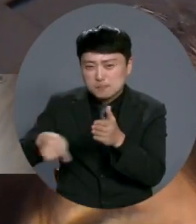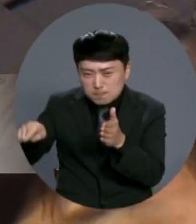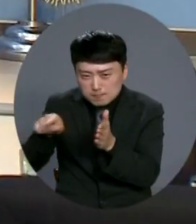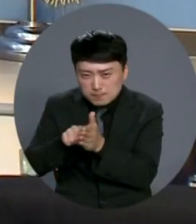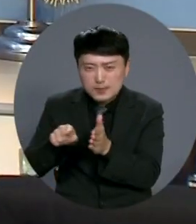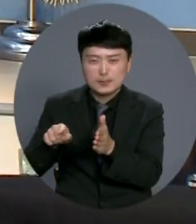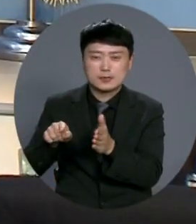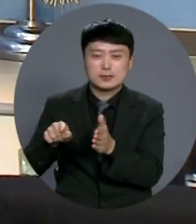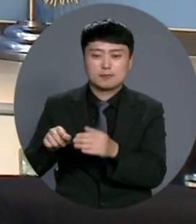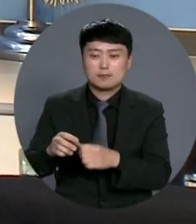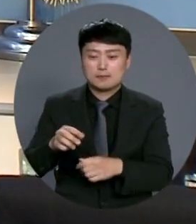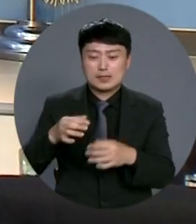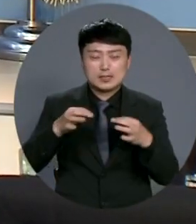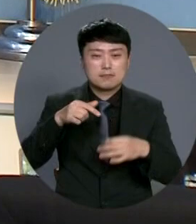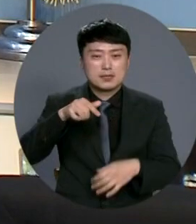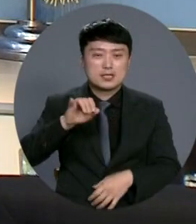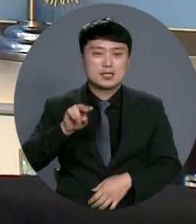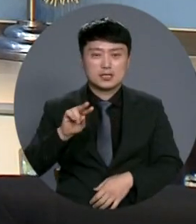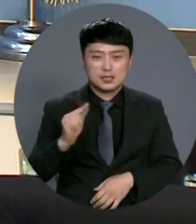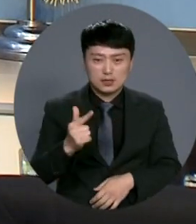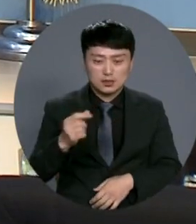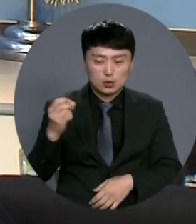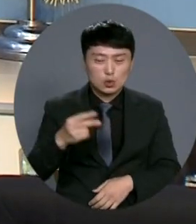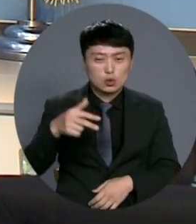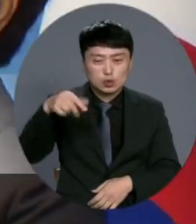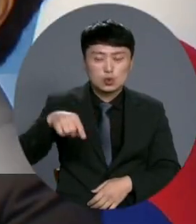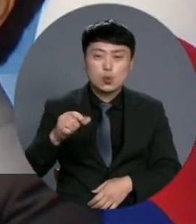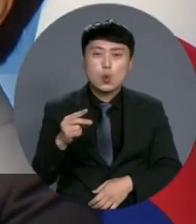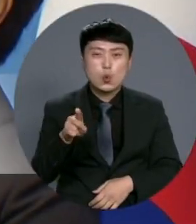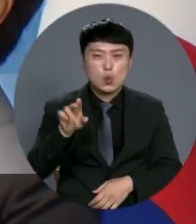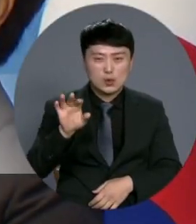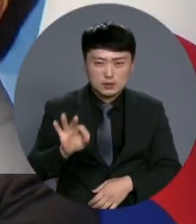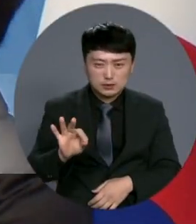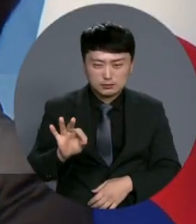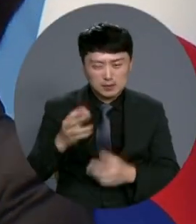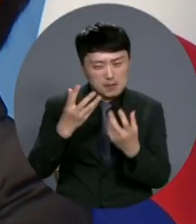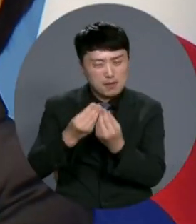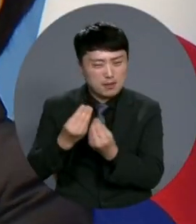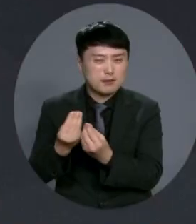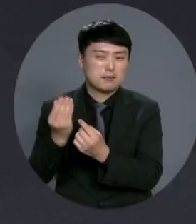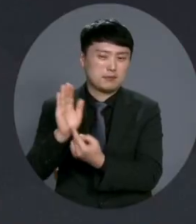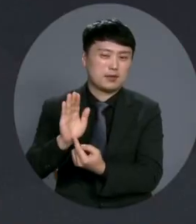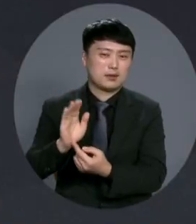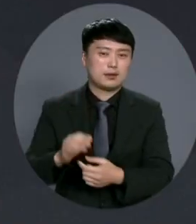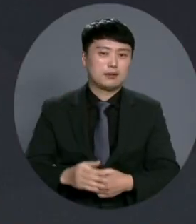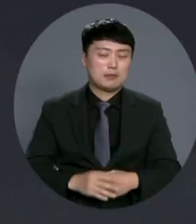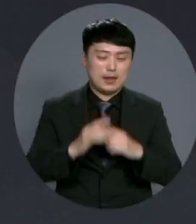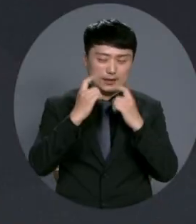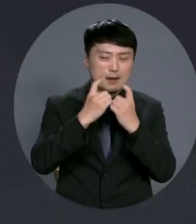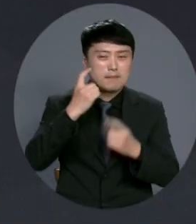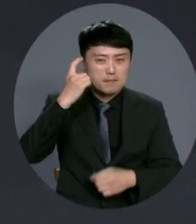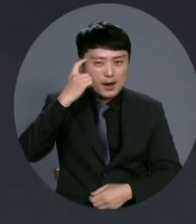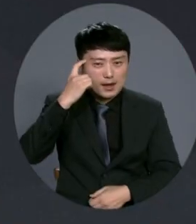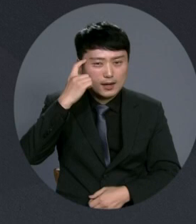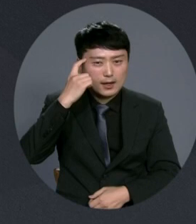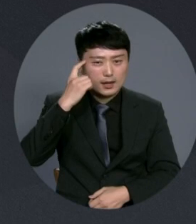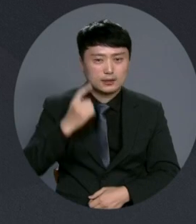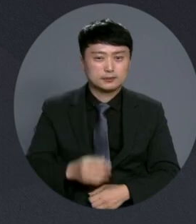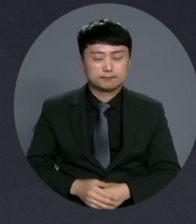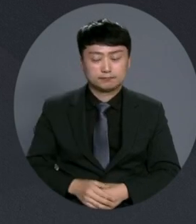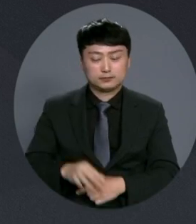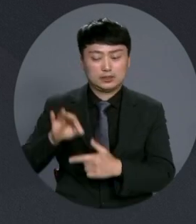한다며 김기현 대표와 주호영 전 원내대표를 예로 들기도 했습니다. 그건 제 개인 의견이죠. 아직